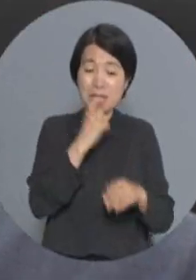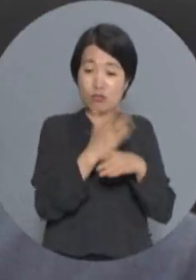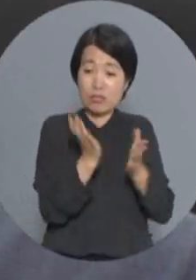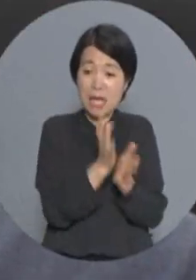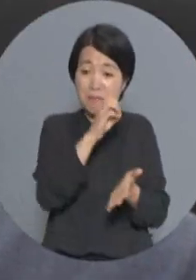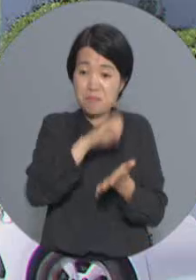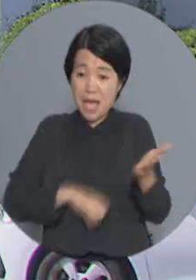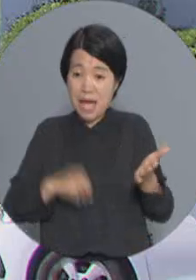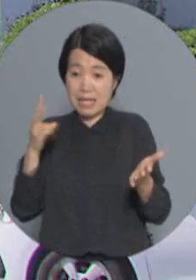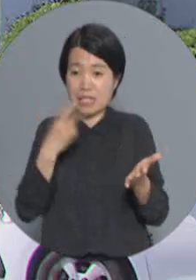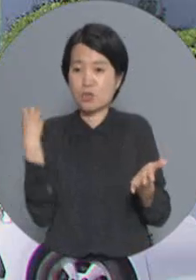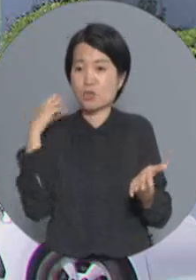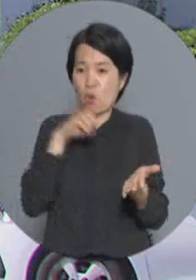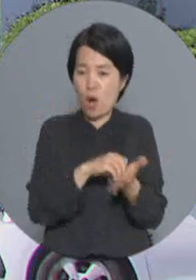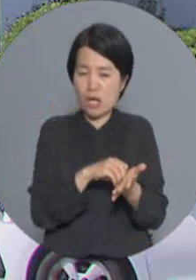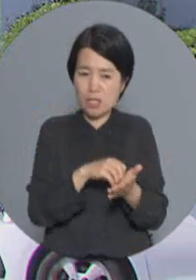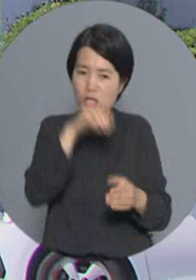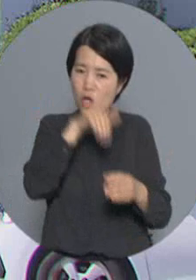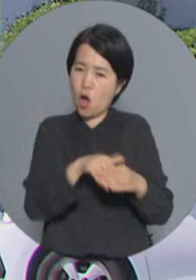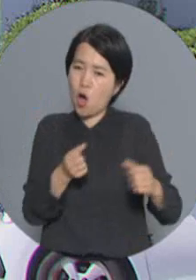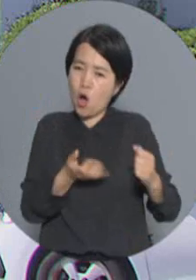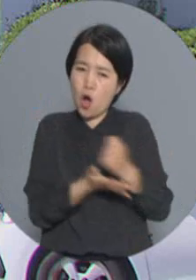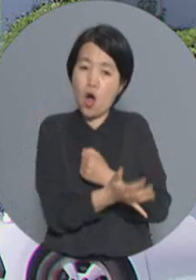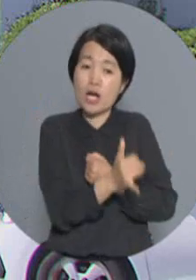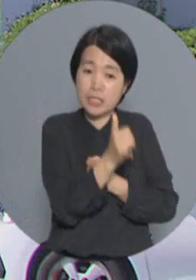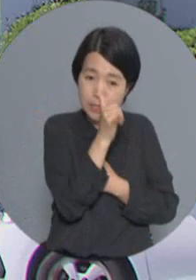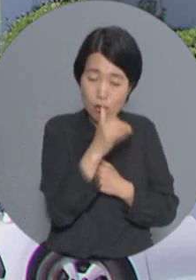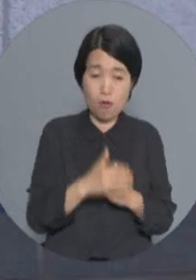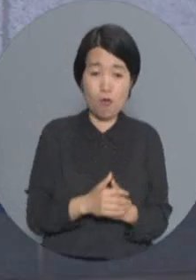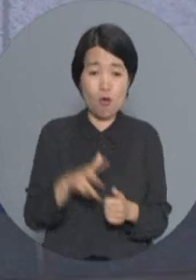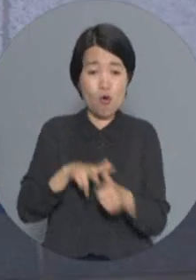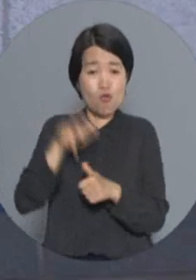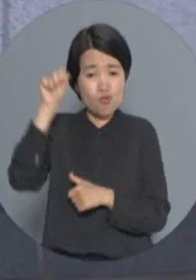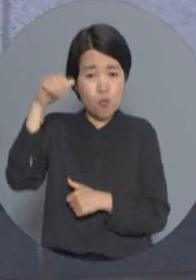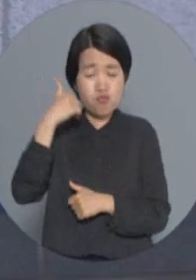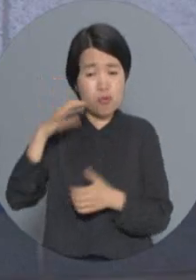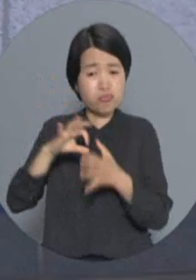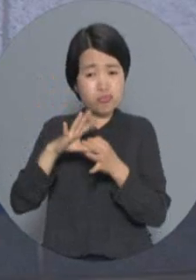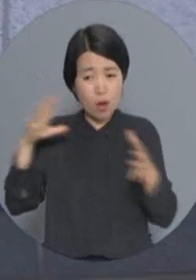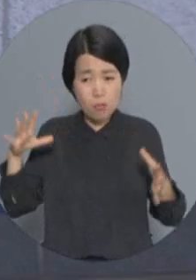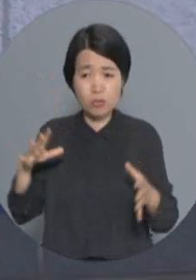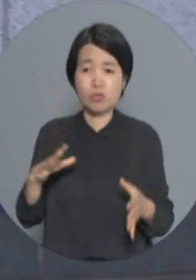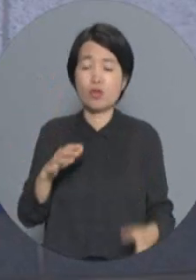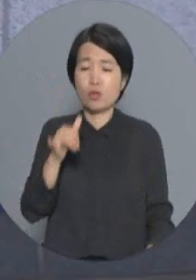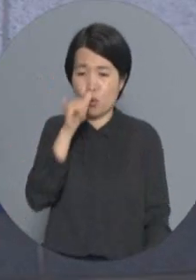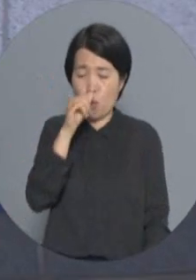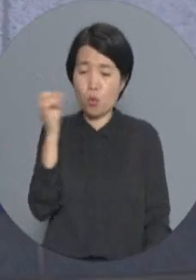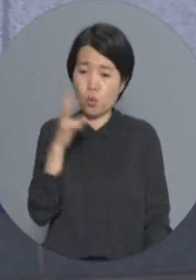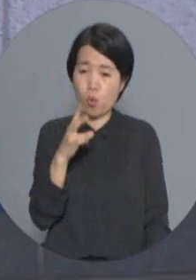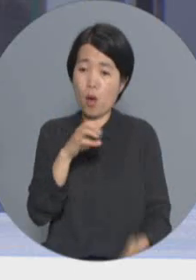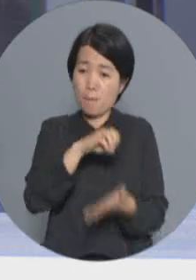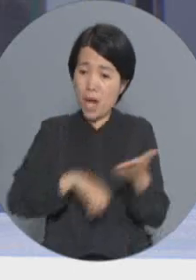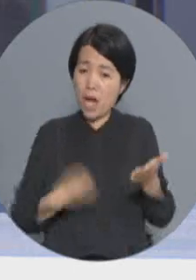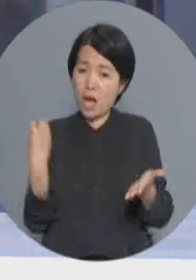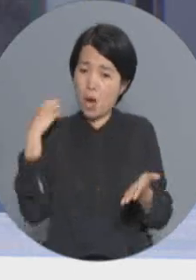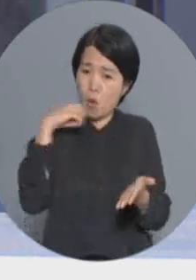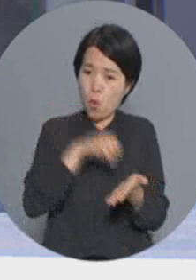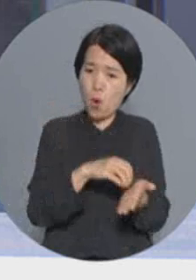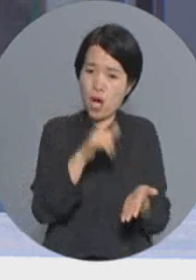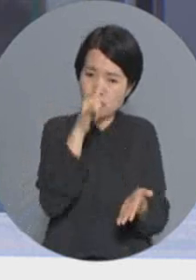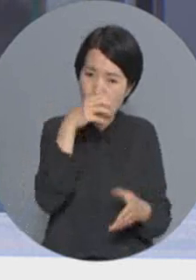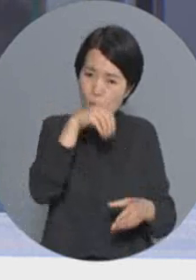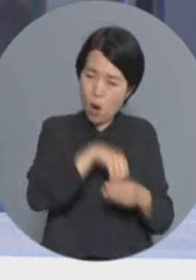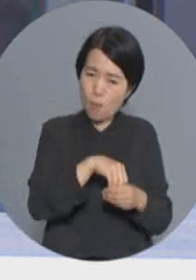부도 많고 누구를지 확실이 수 없는 상황이고 당 분들까지 해서 해야 되니까이